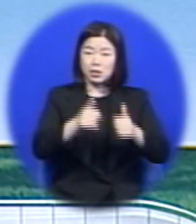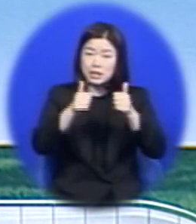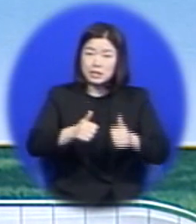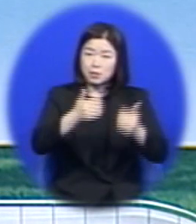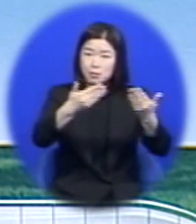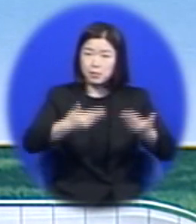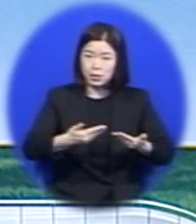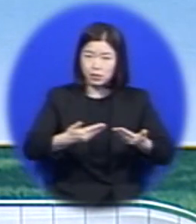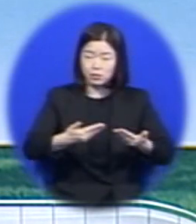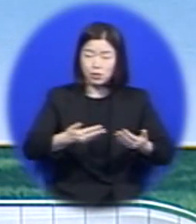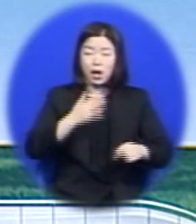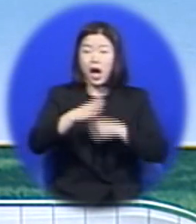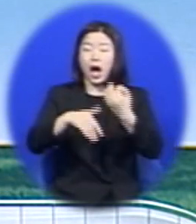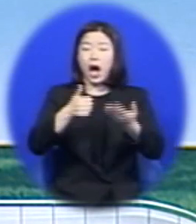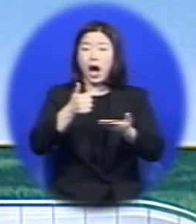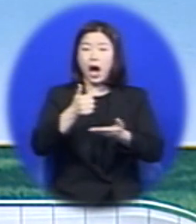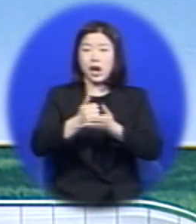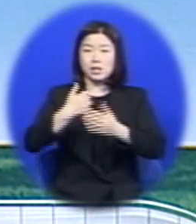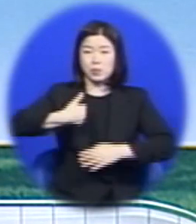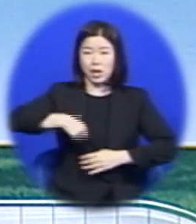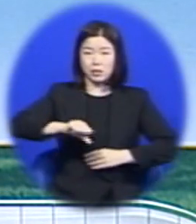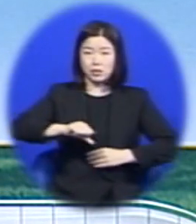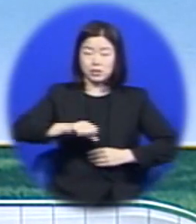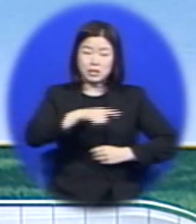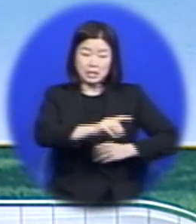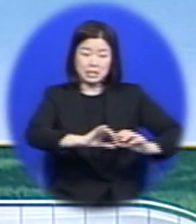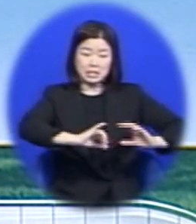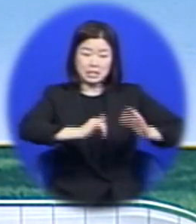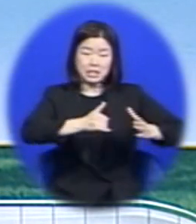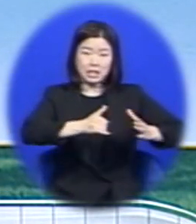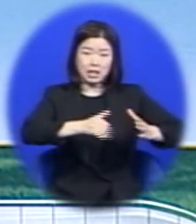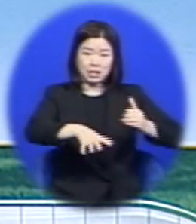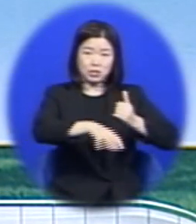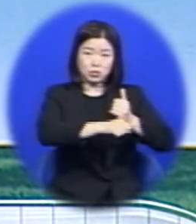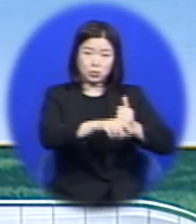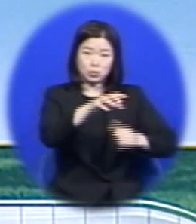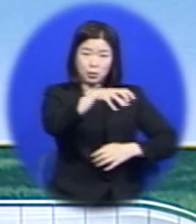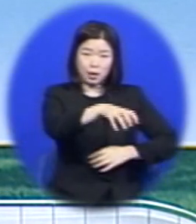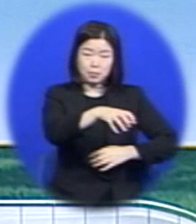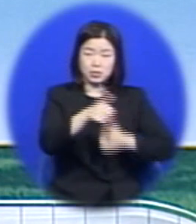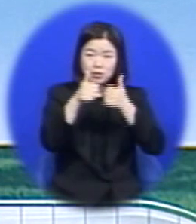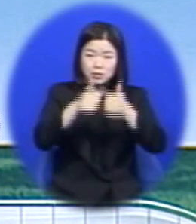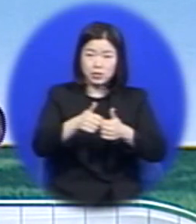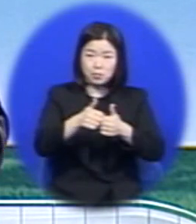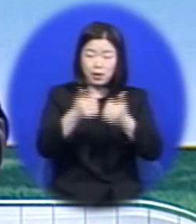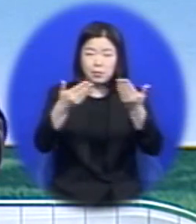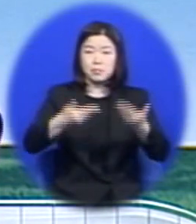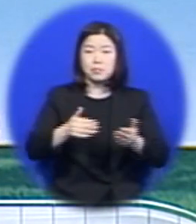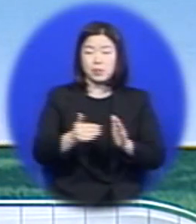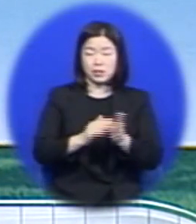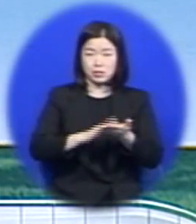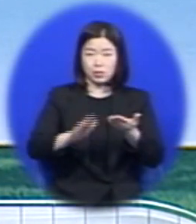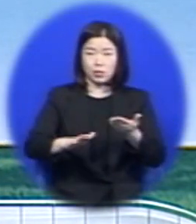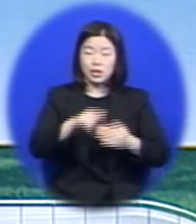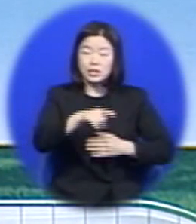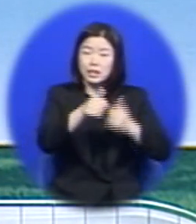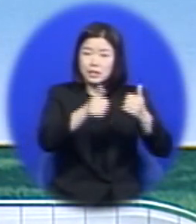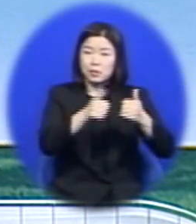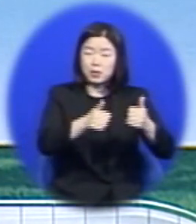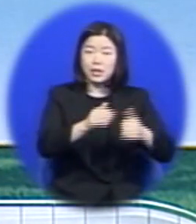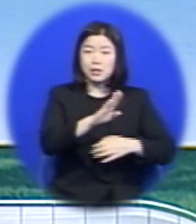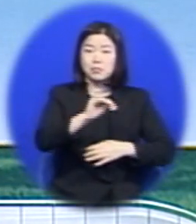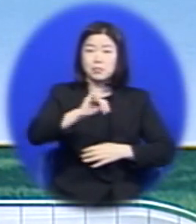하나님의 아들이 일개 이 세상 총독 앞에서 재판을 받았습니다. 그때 재판하던 빌라도가